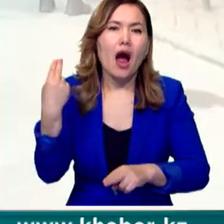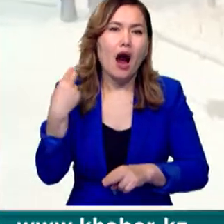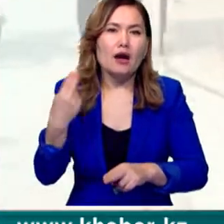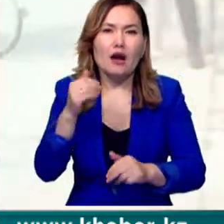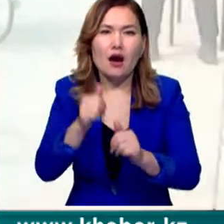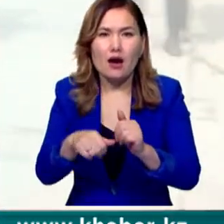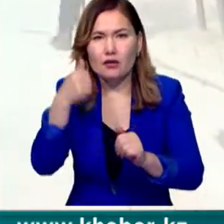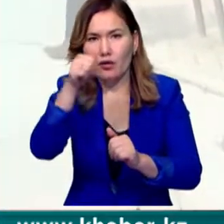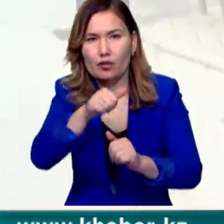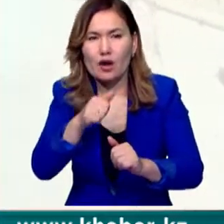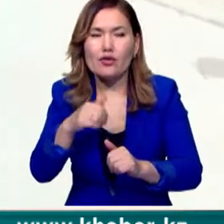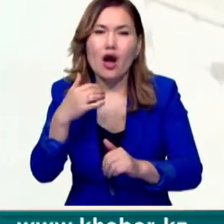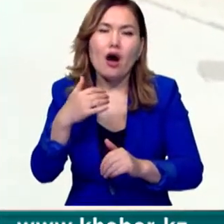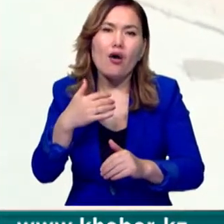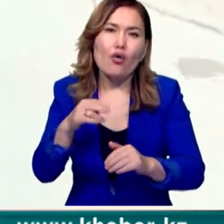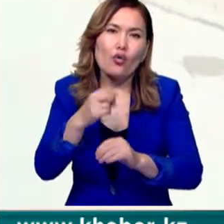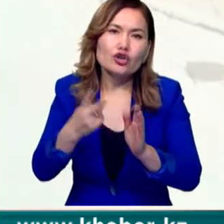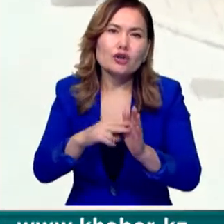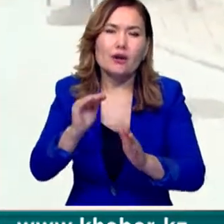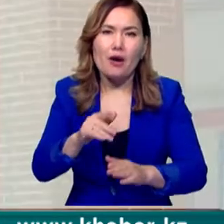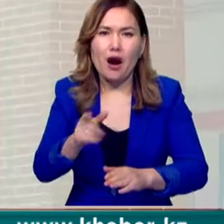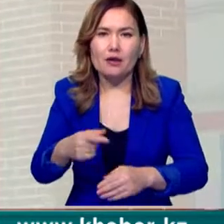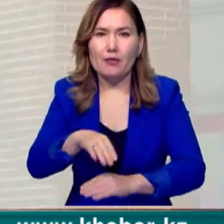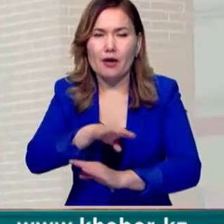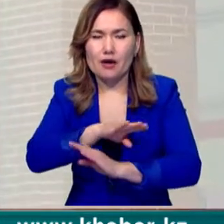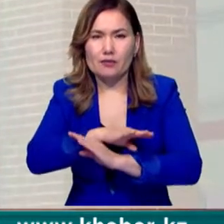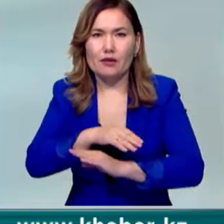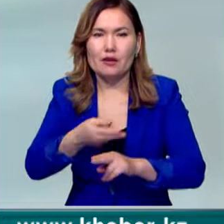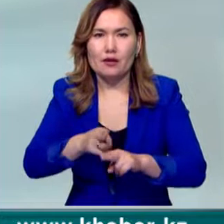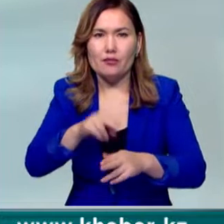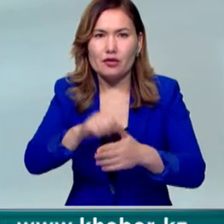Англияда жылына орта есеппен 17 мың адам қайтыс болады.